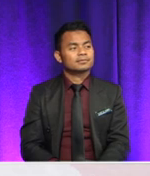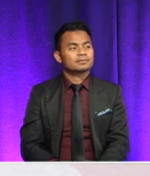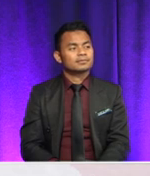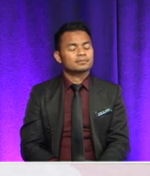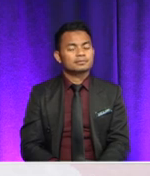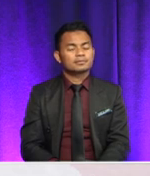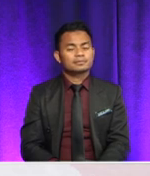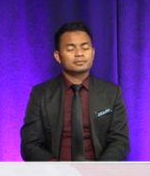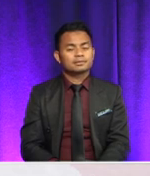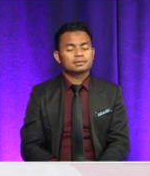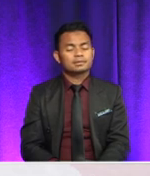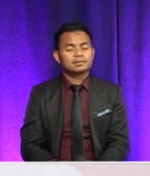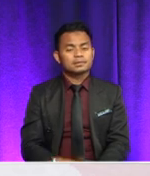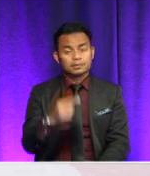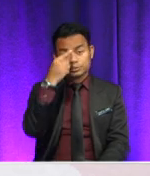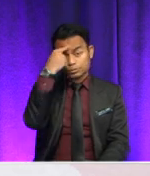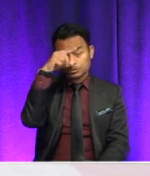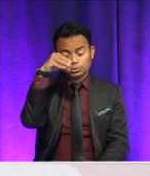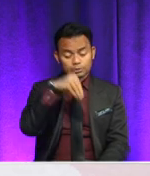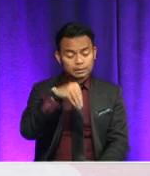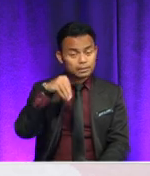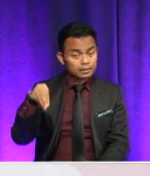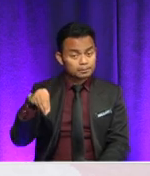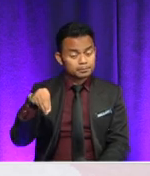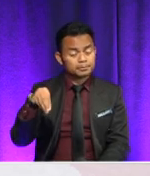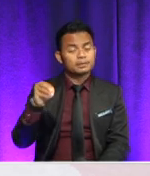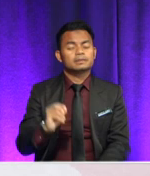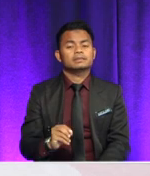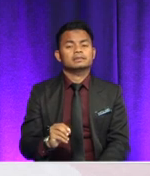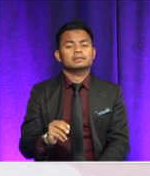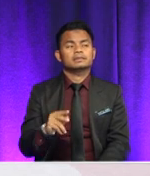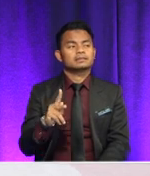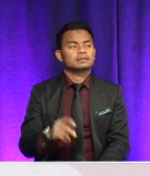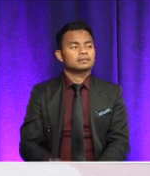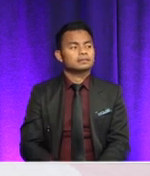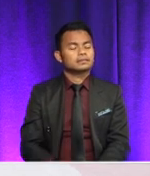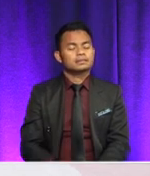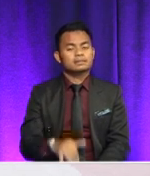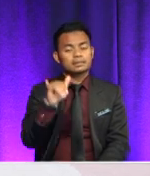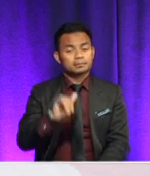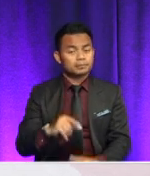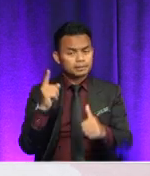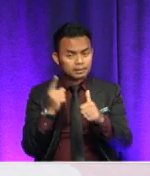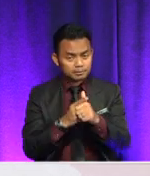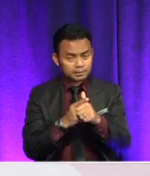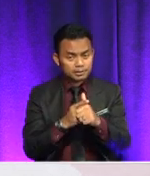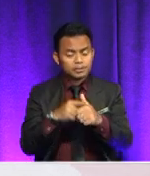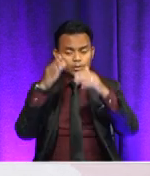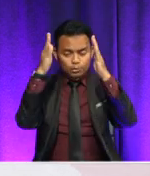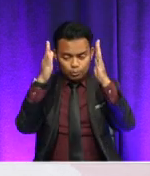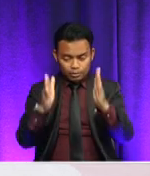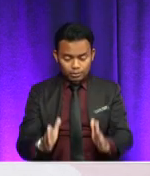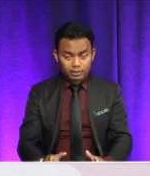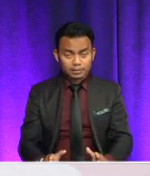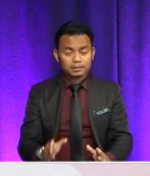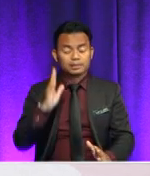bagi syarat-syarat minimum untuk penanaman genap ialah yang pertama warga negara Malaysia yang berumur 18 tahun